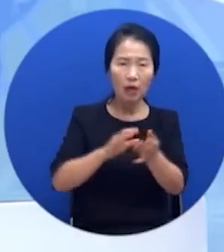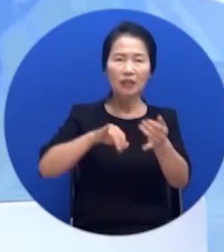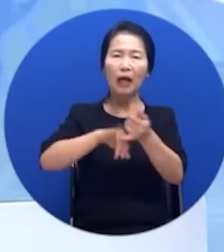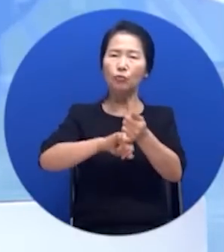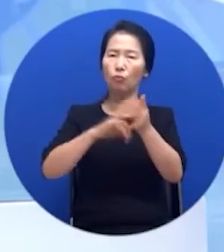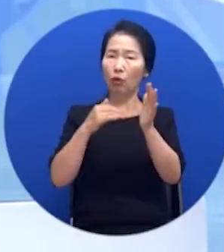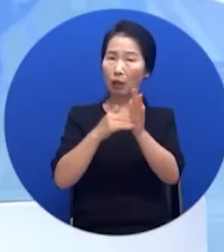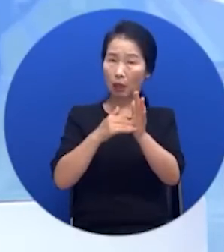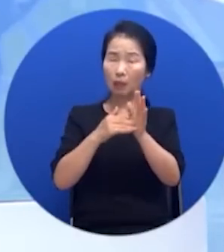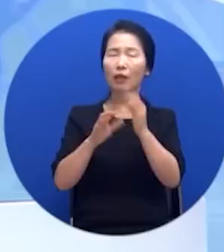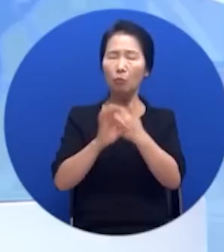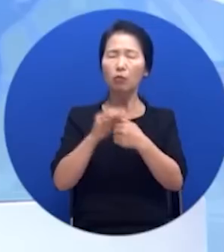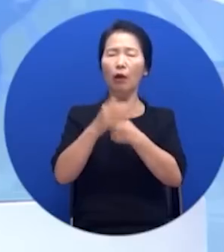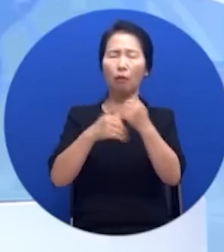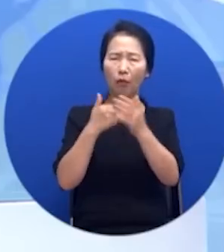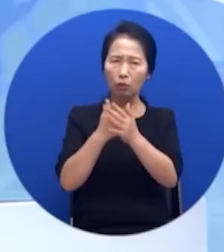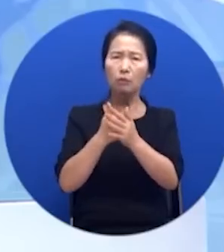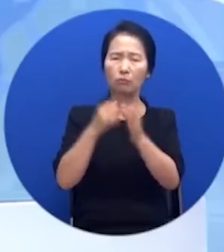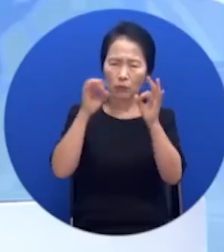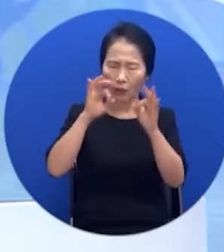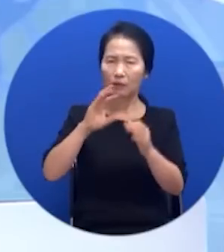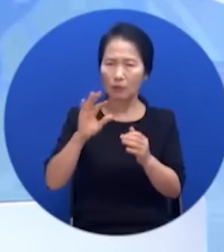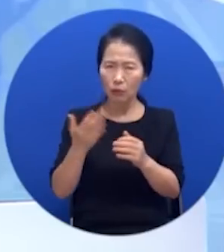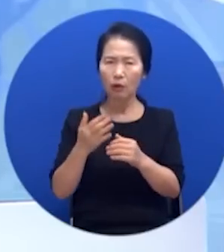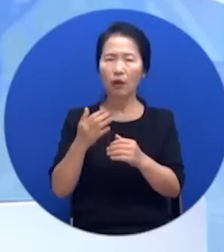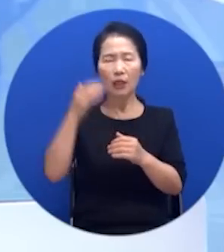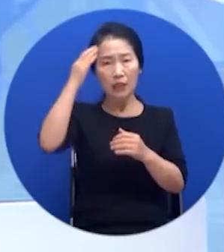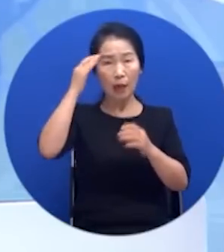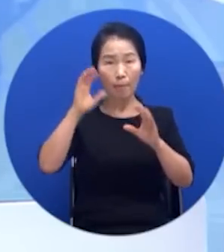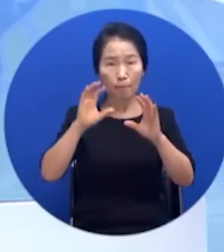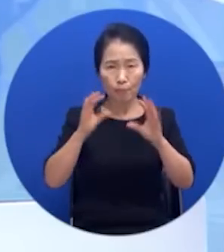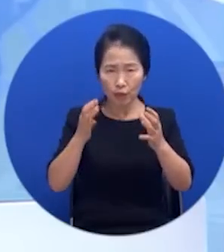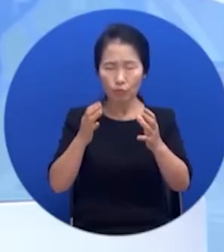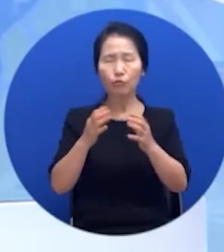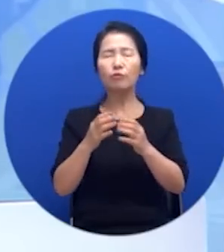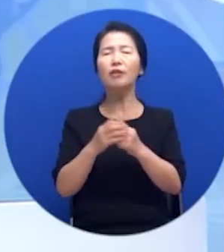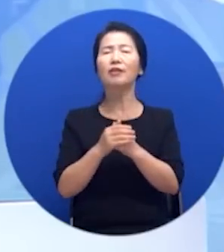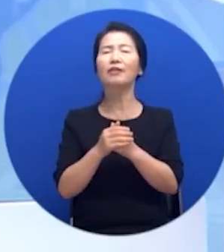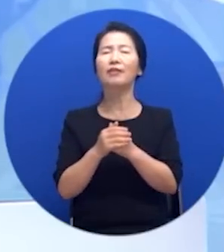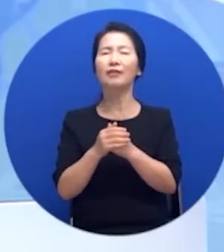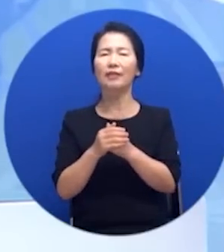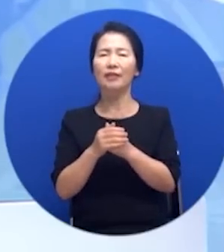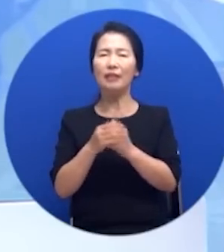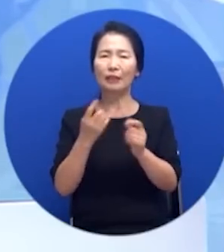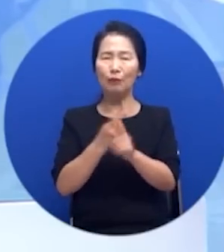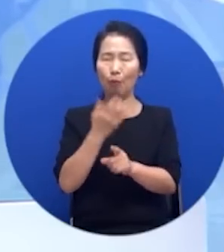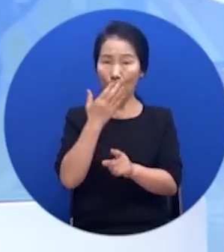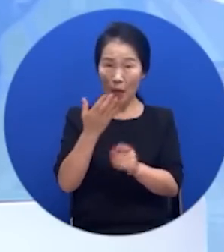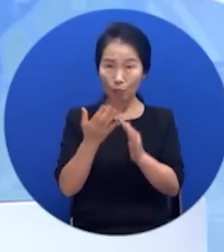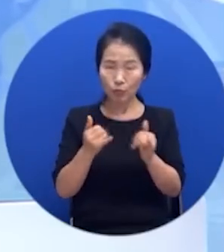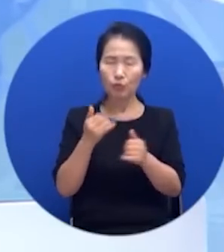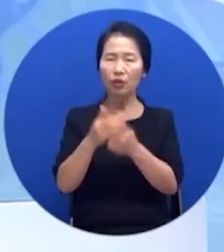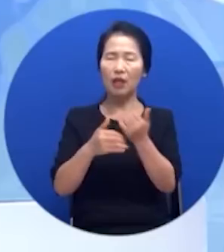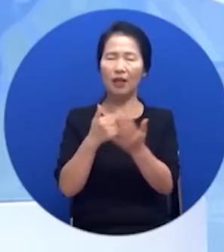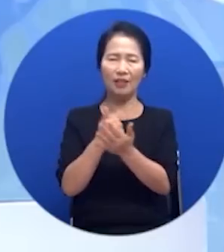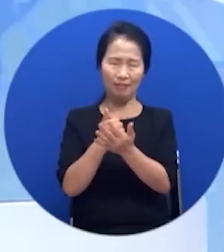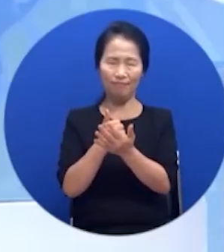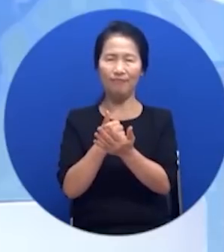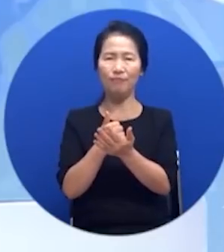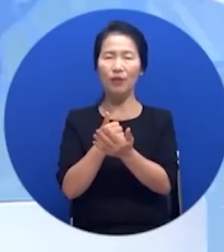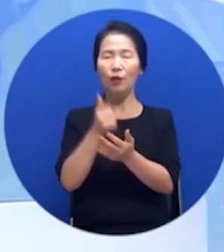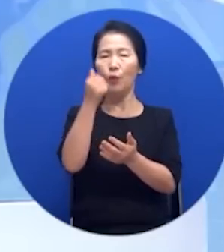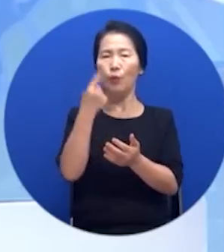하나님이 해답입니다. 대한민국을 치료할 수 있는 분은 하나님임에 틀림이 없습니다. 그래서